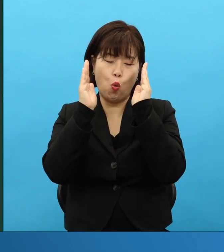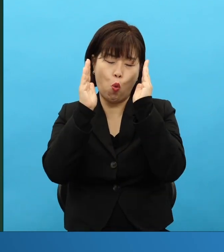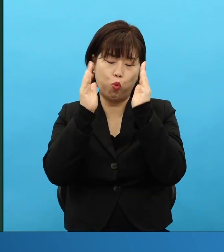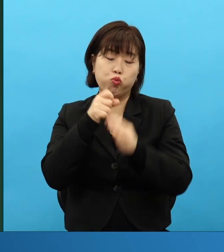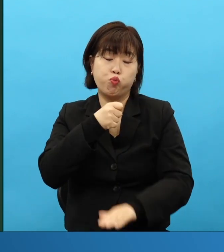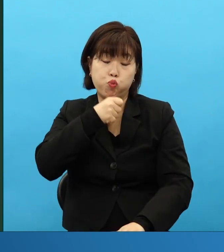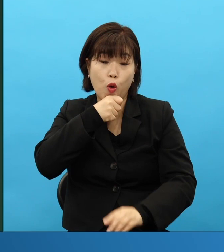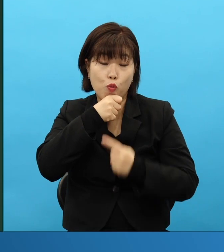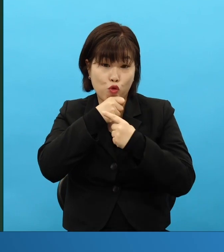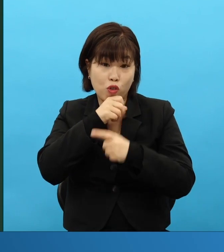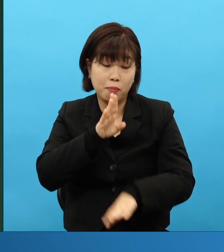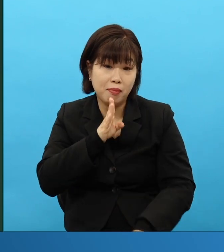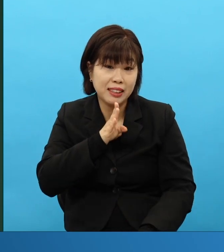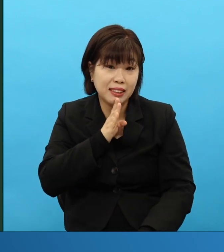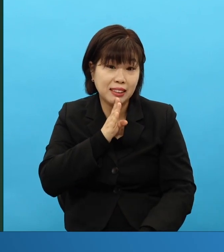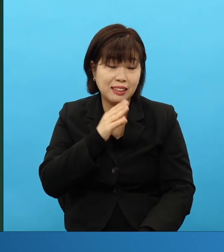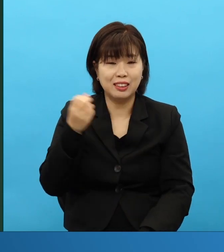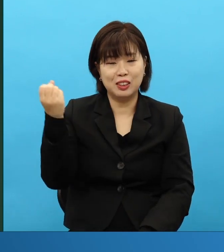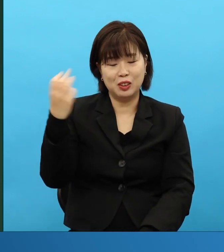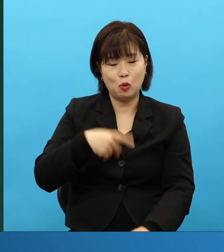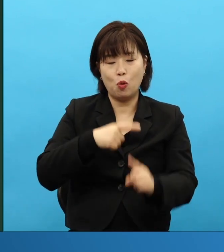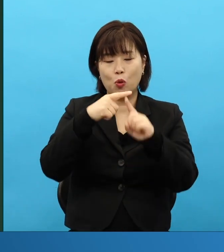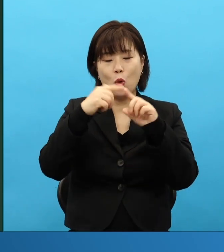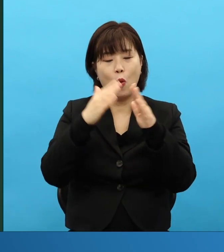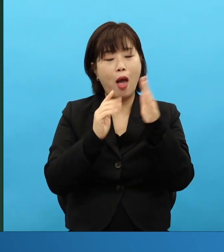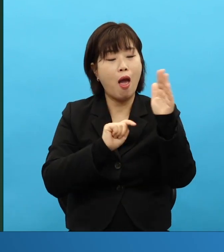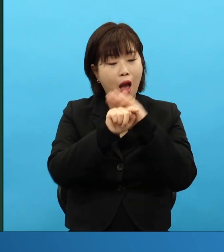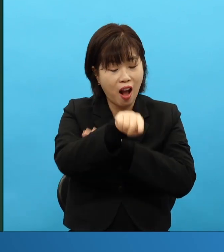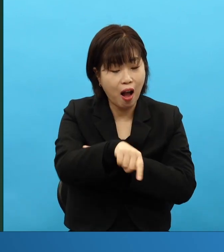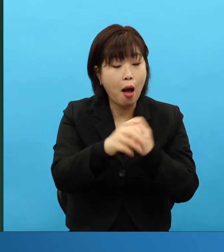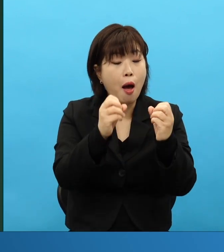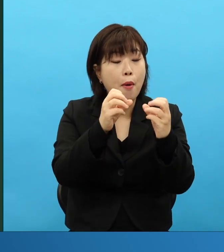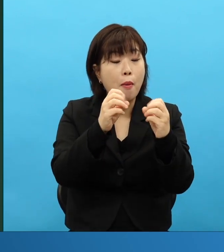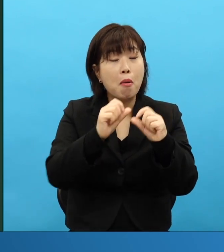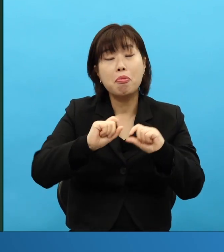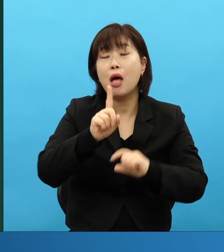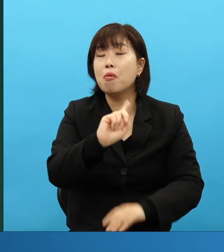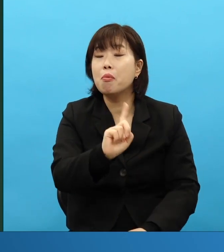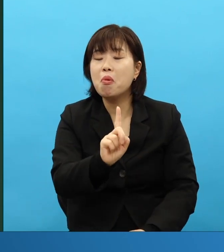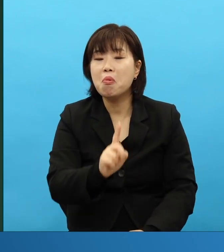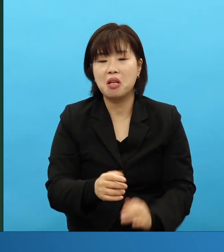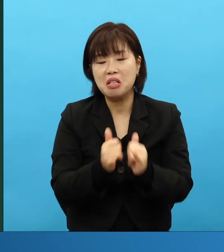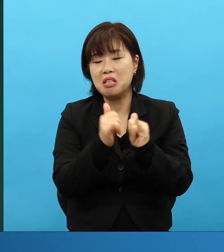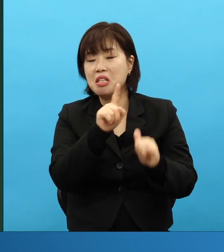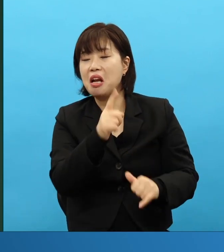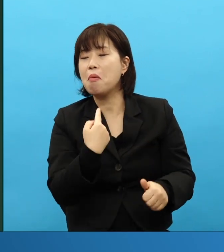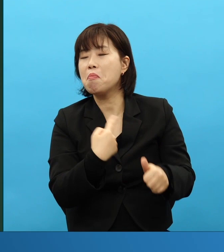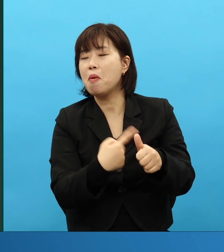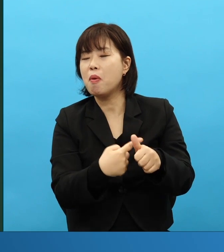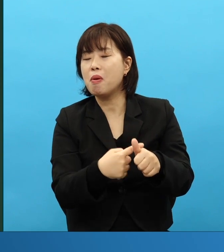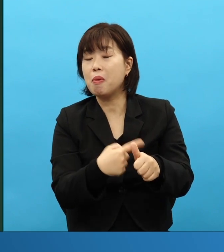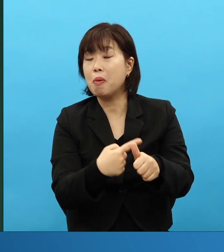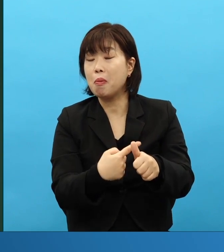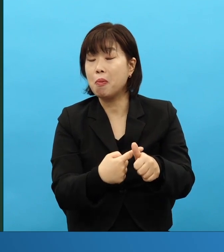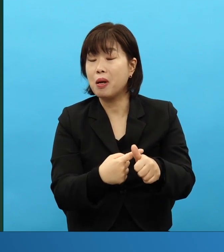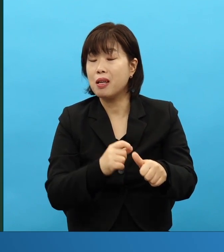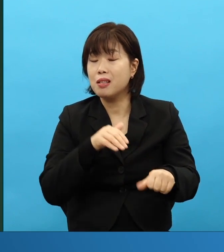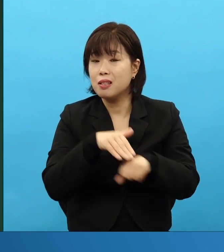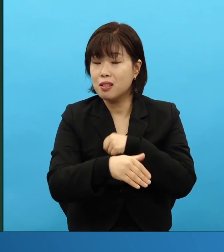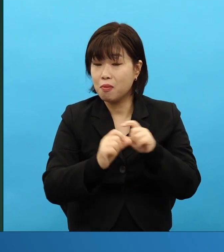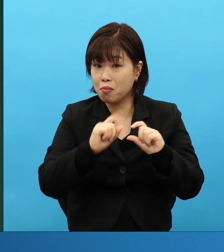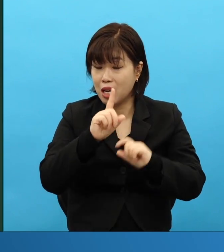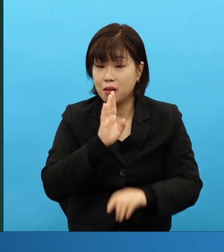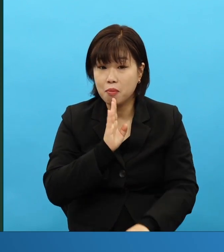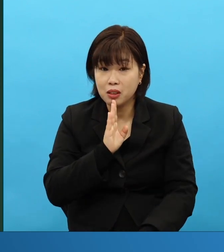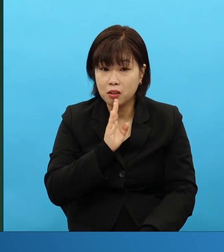You have to realize that all that is wrong. 그런 말에 여러분 빠져버리면 절대로 미래 책임질 수 없습니다. Don't get lost in those kinds of words, because if you